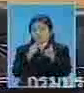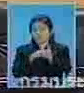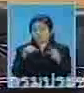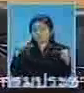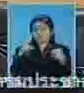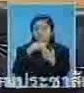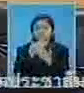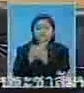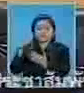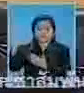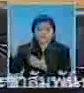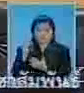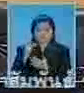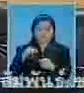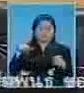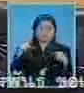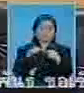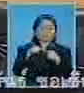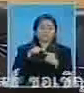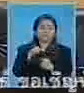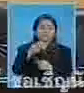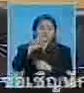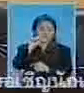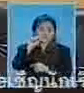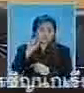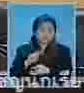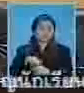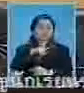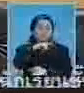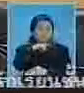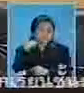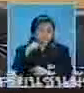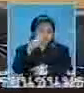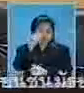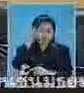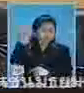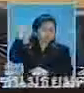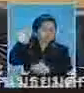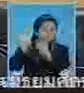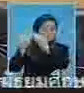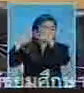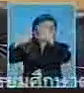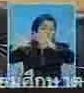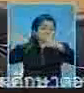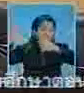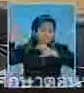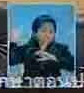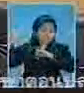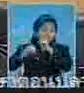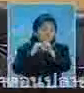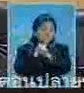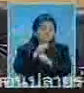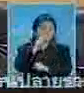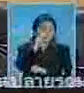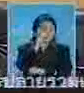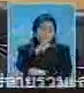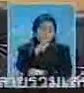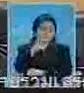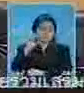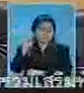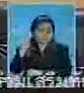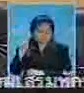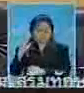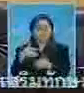พื่อชดใช้การขาดดุลงบประมาณที่รัฐบาลของท่านได้จัดทำมาก็คืองบปี52นะครับแต่เอาล่ะ